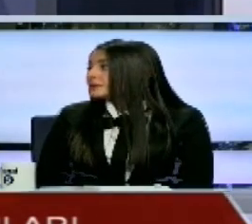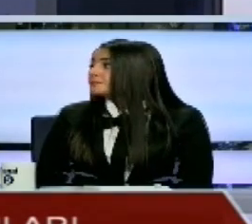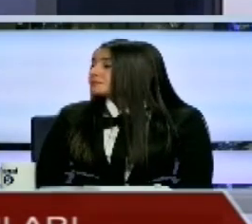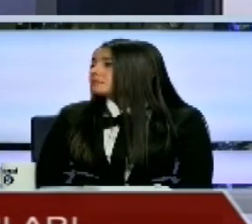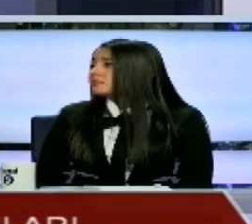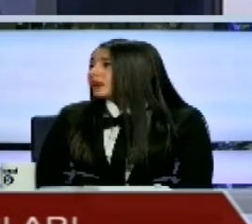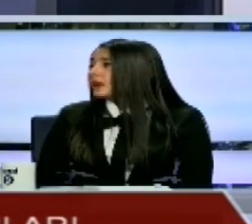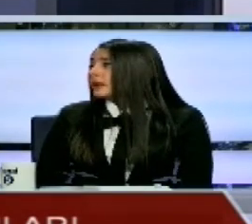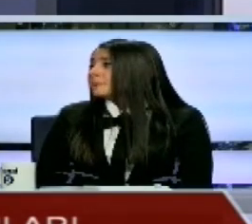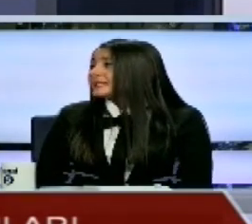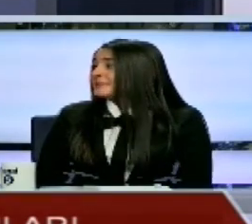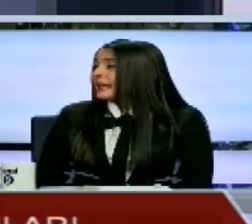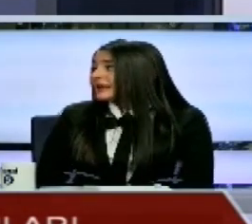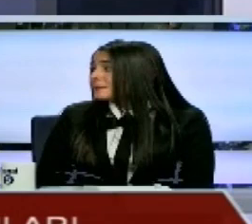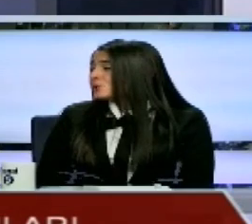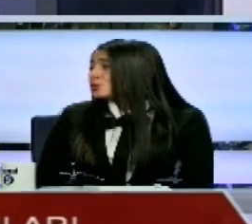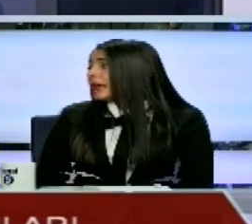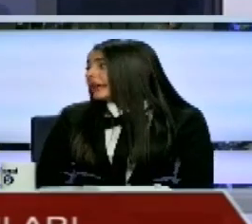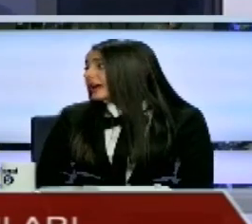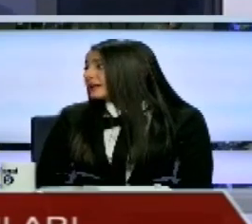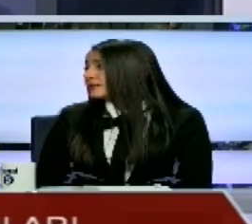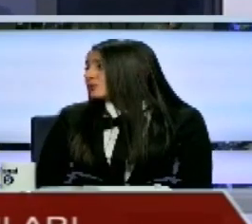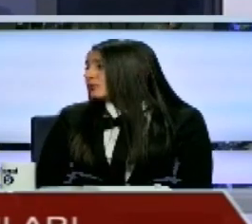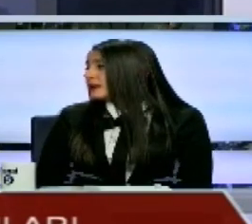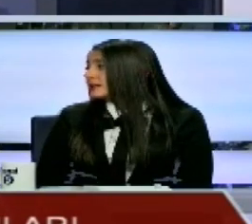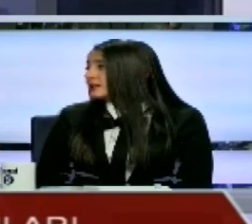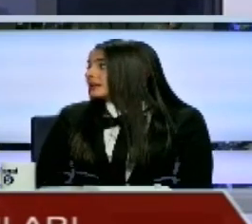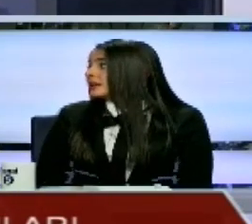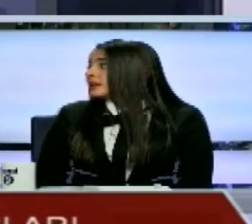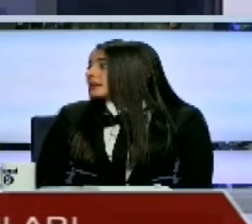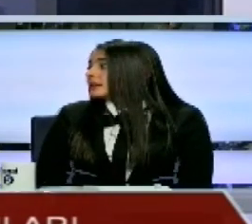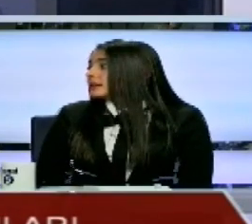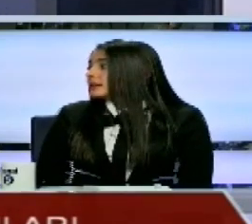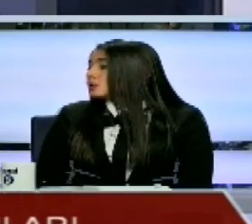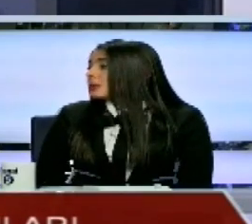olaylar. Bizim engelimizin üstüne engel katıyorlar.